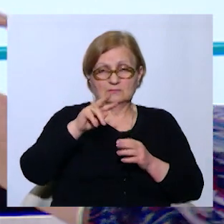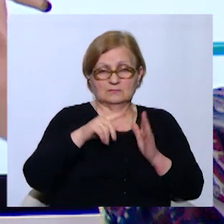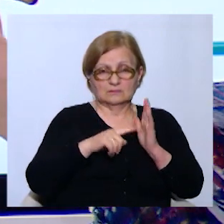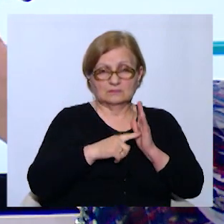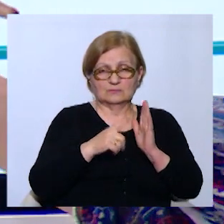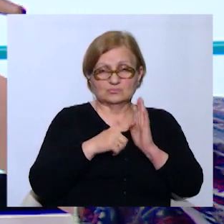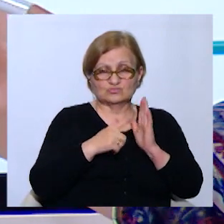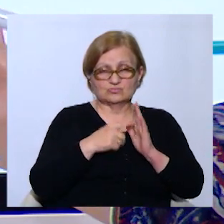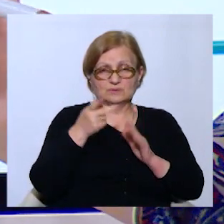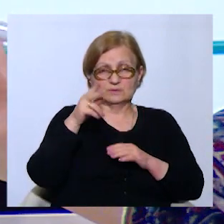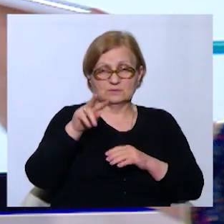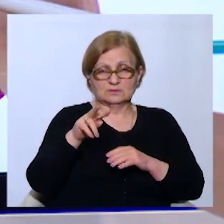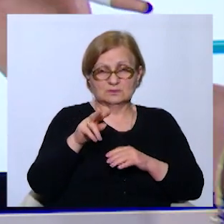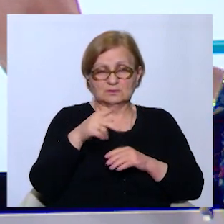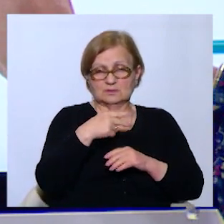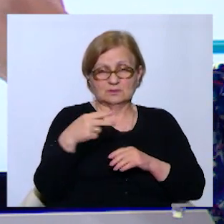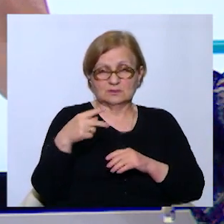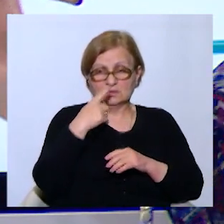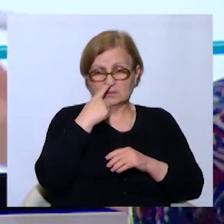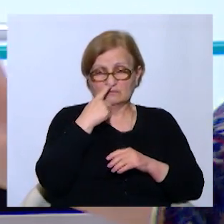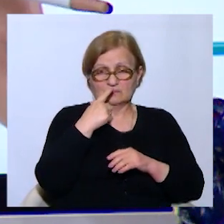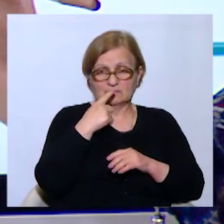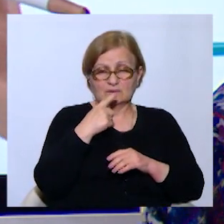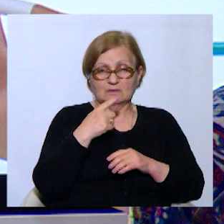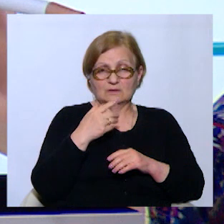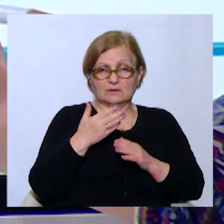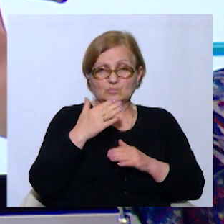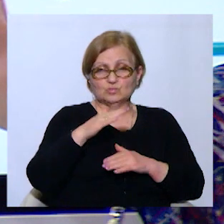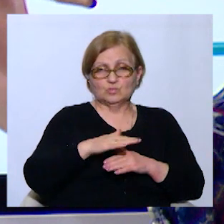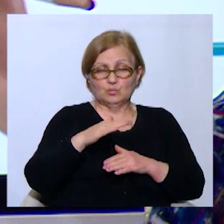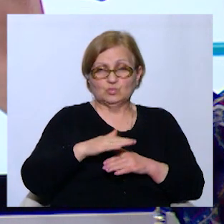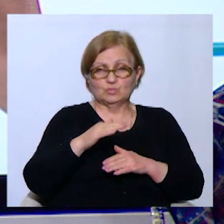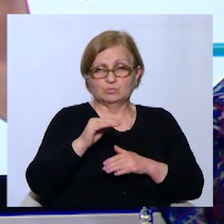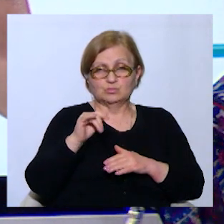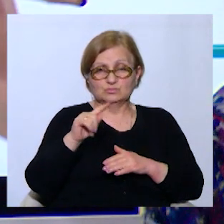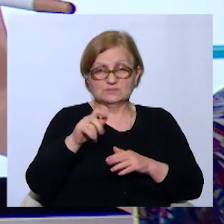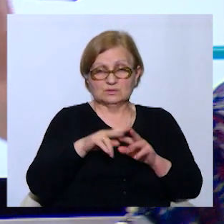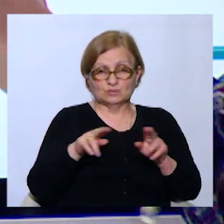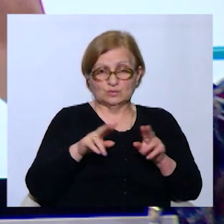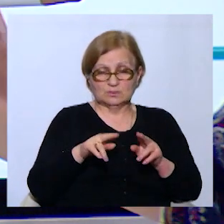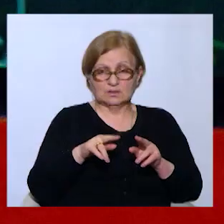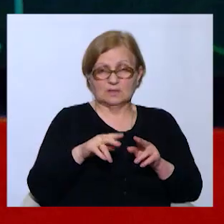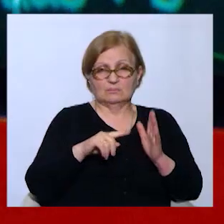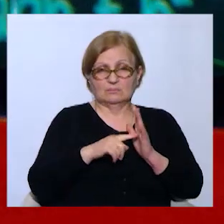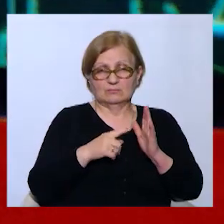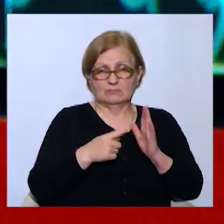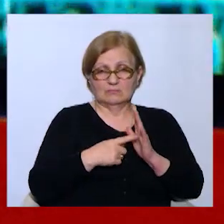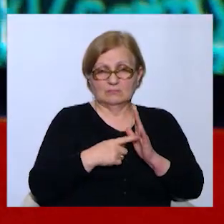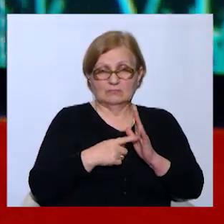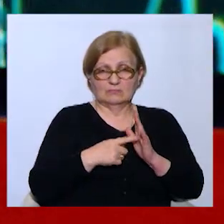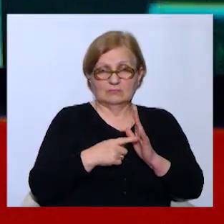7 ხარისხად 2-ზე, ეს იგივეა. თუ ფუძეები ტოლია, ფუძეები მრავლდება. თუ